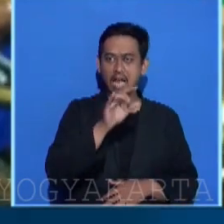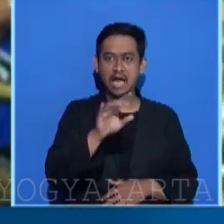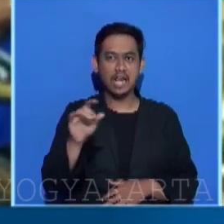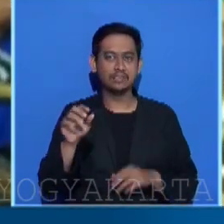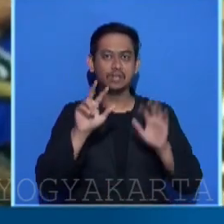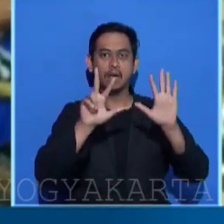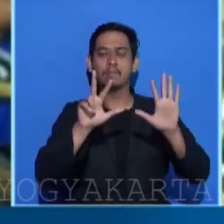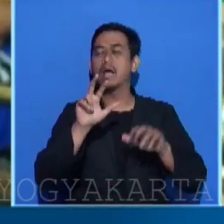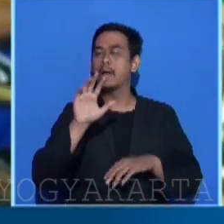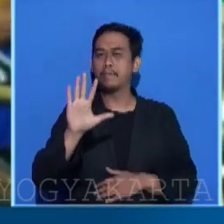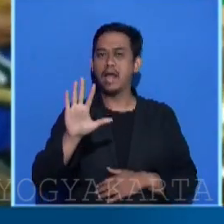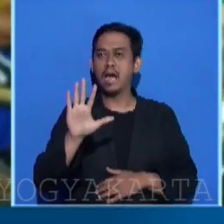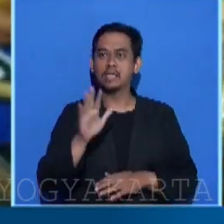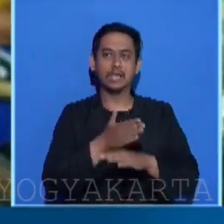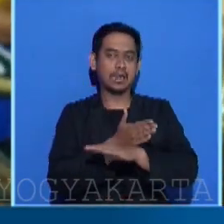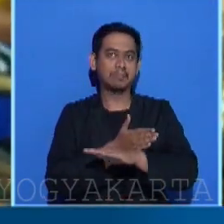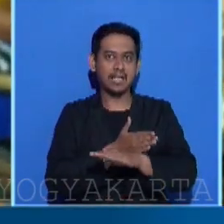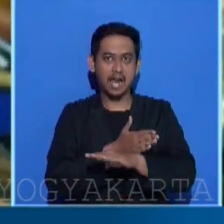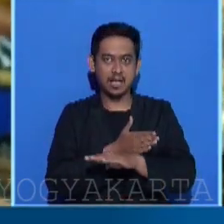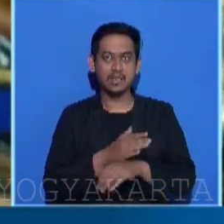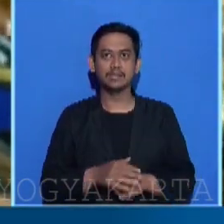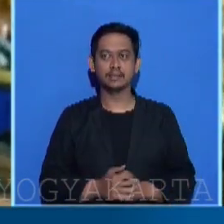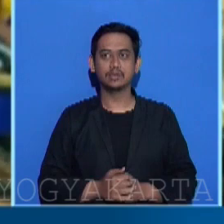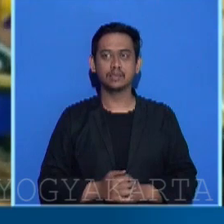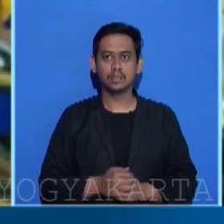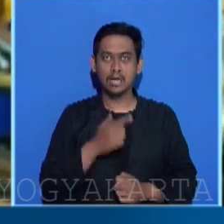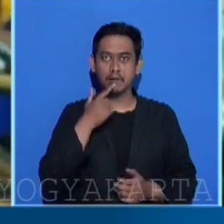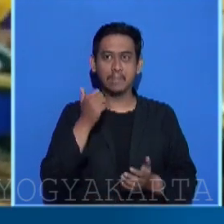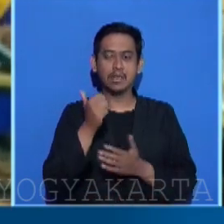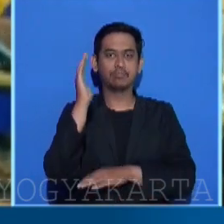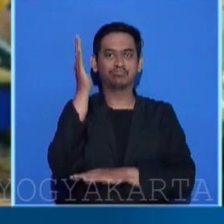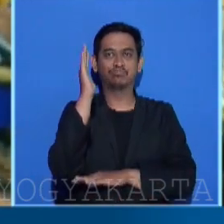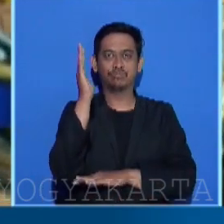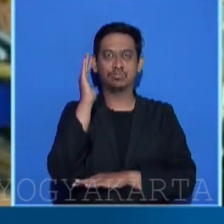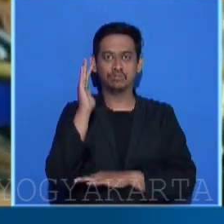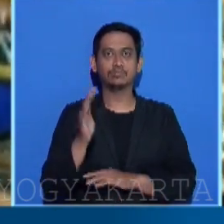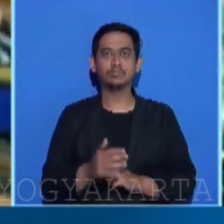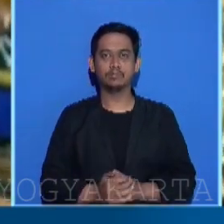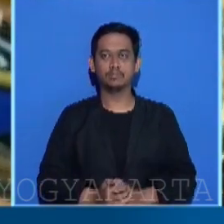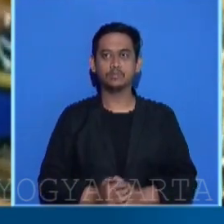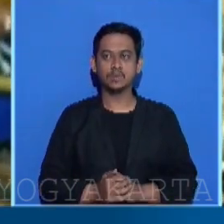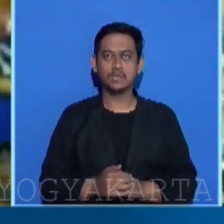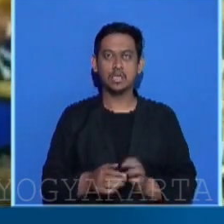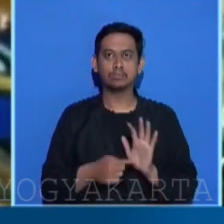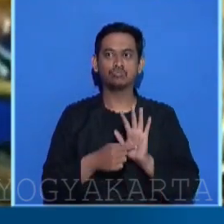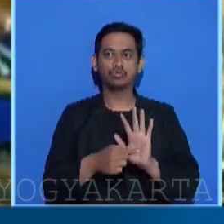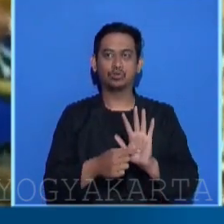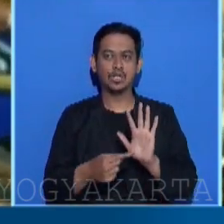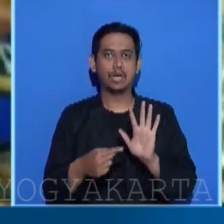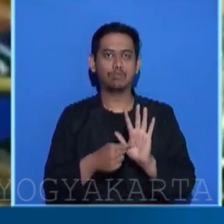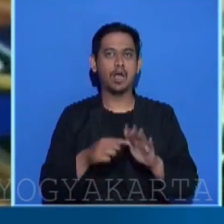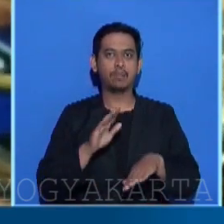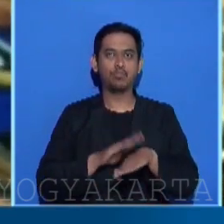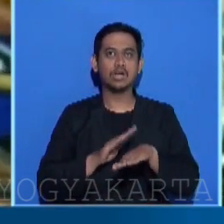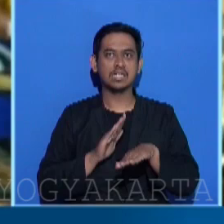Selalu bisa mempresentasikan atau menampilkan karya-karya budaya yang sudah menjadi warisan budaya tak benda. Cukup banyak, ada